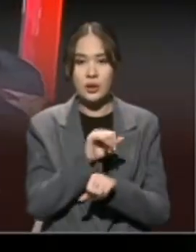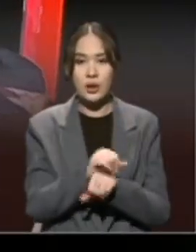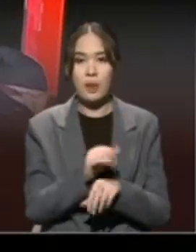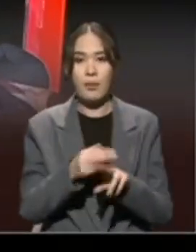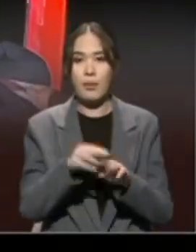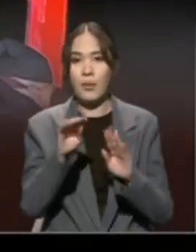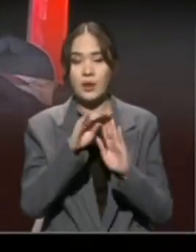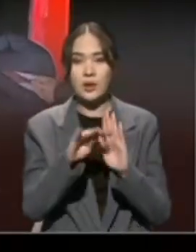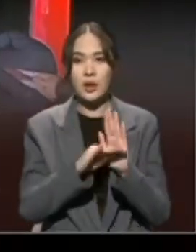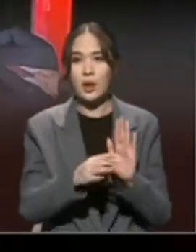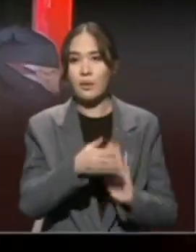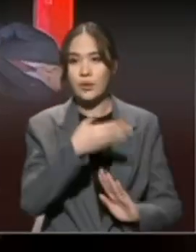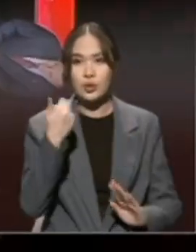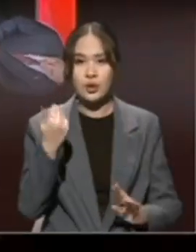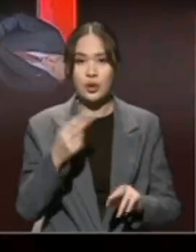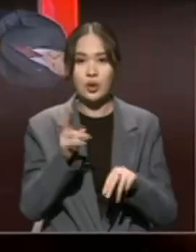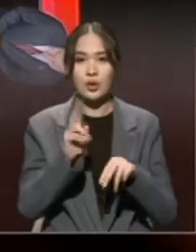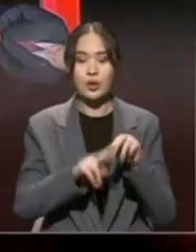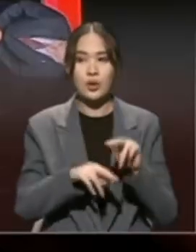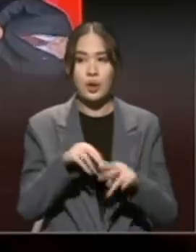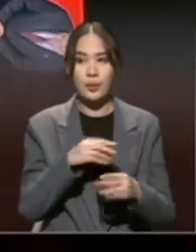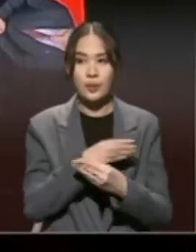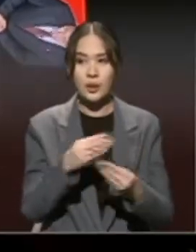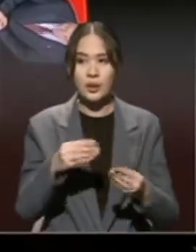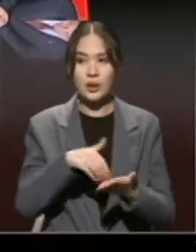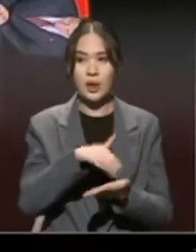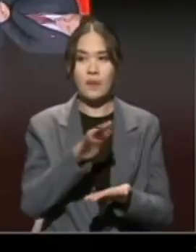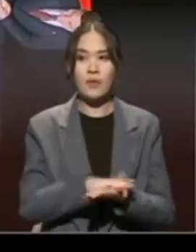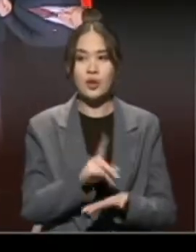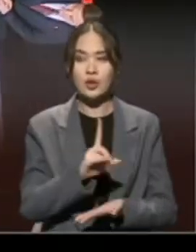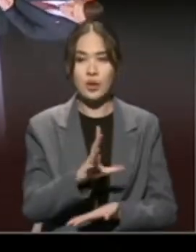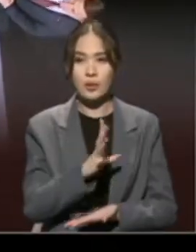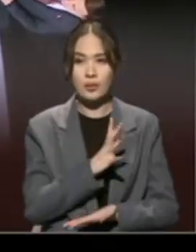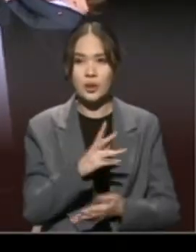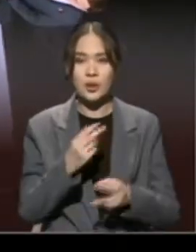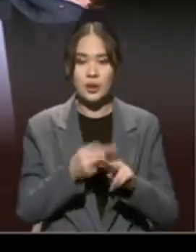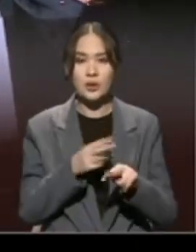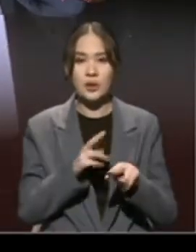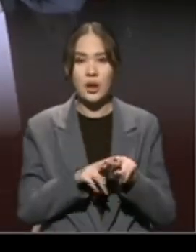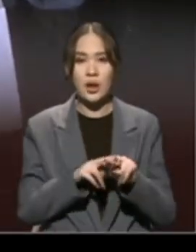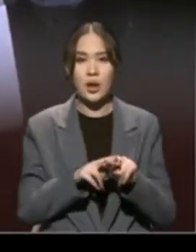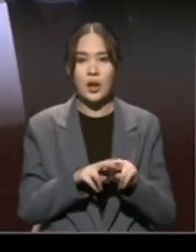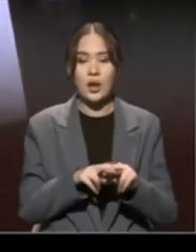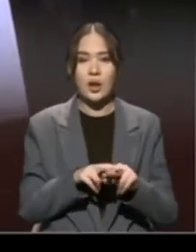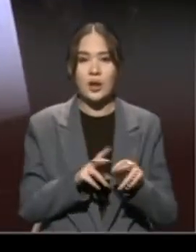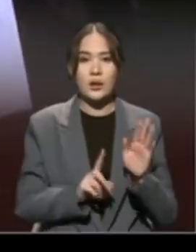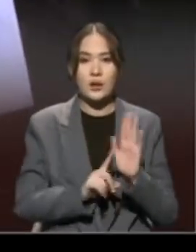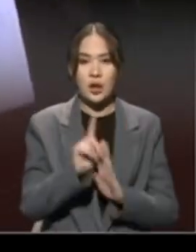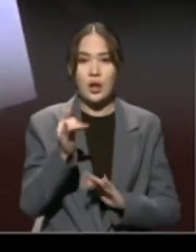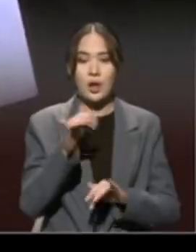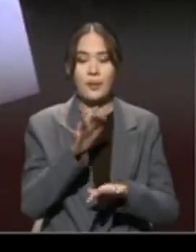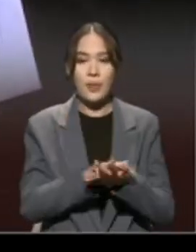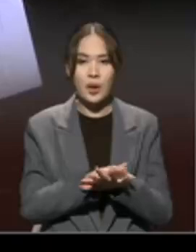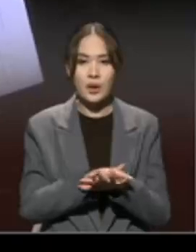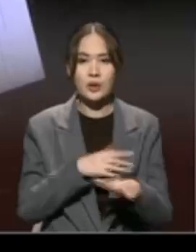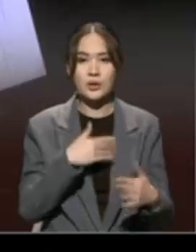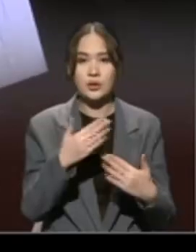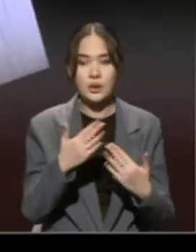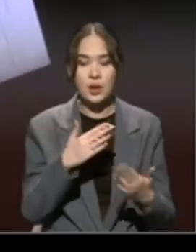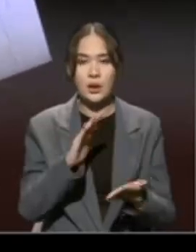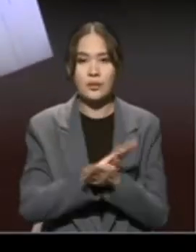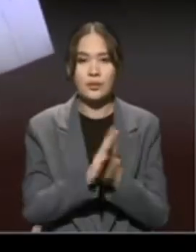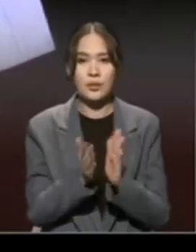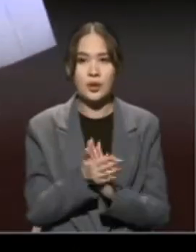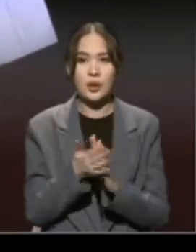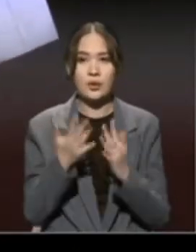енді өзінің жаңағы беріп тұрған тауарын өткізу үшін ол компромисқа келіп отыр. Ол банкпен кәдімгідей келісім шартқа